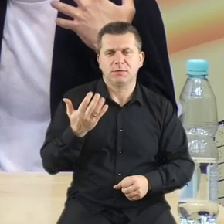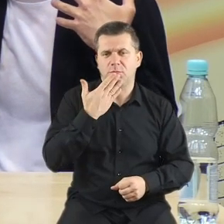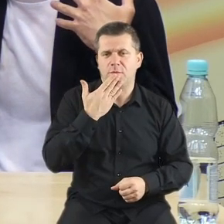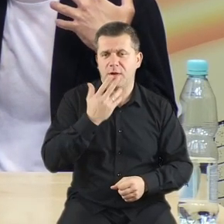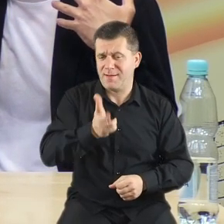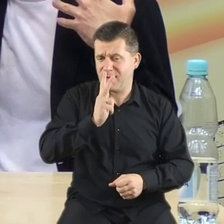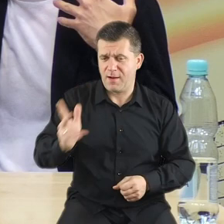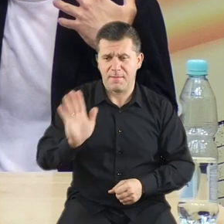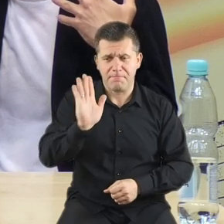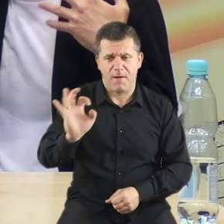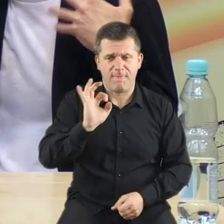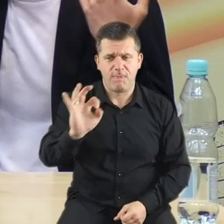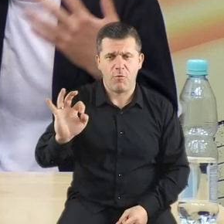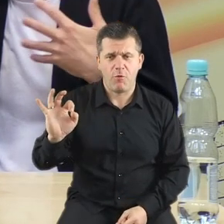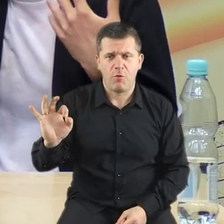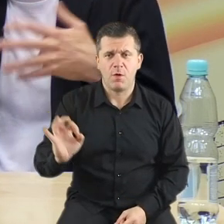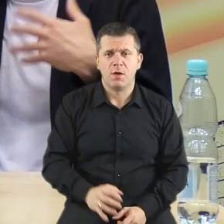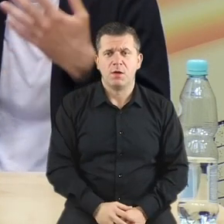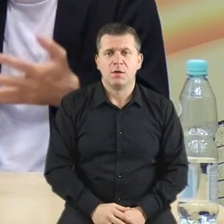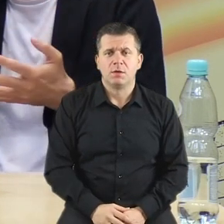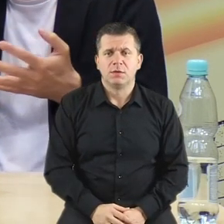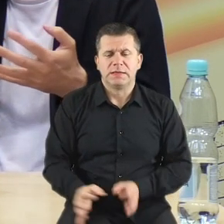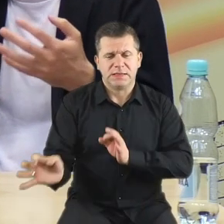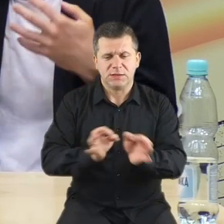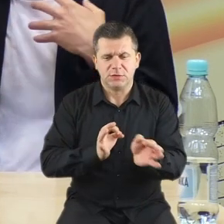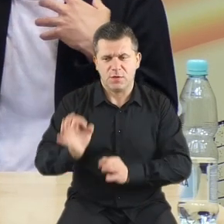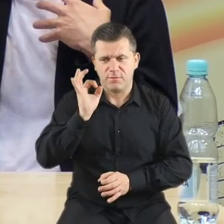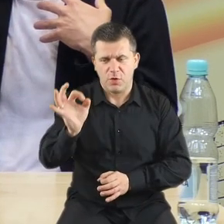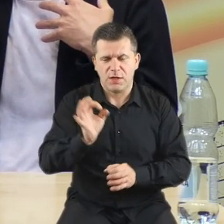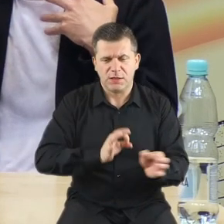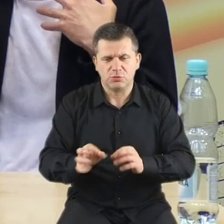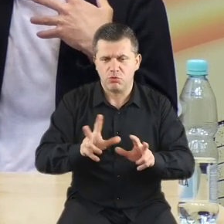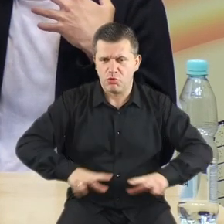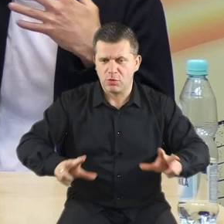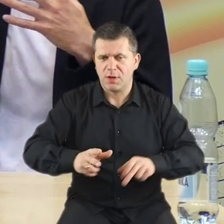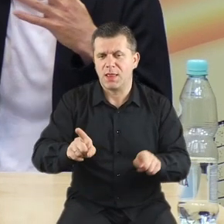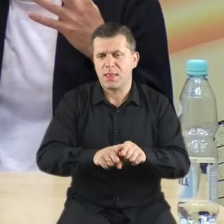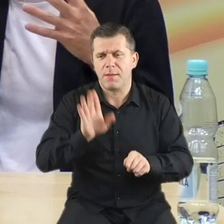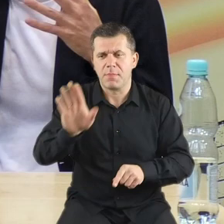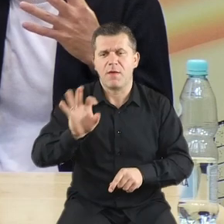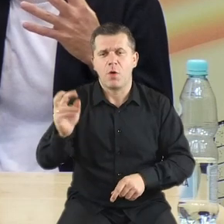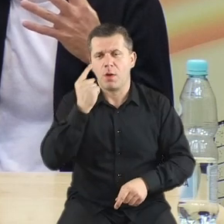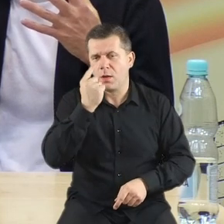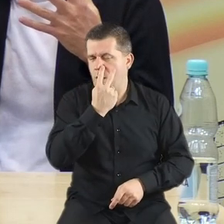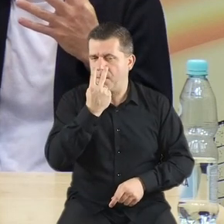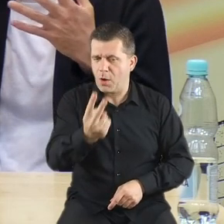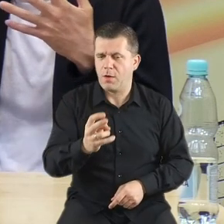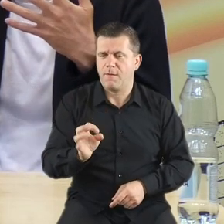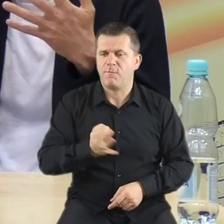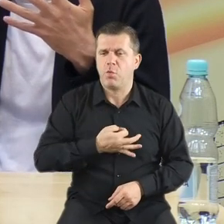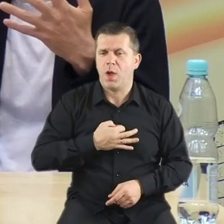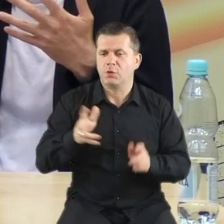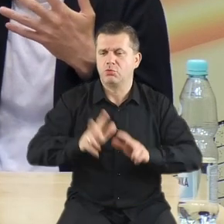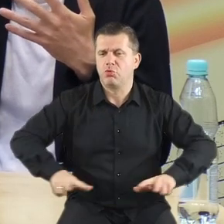ma swoją, tak jak każdy ma swoją historię swojej rodziny, tak każdy ma też swoje spojrzenie na swoją rodzinę. One mogą